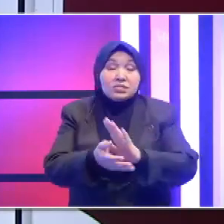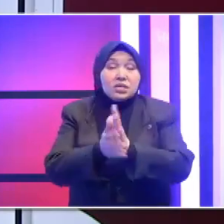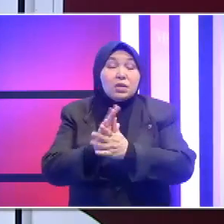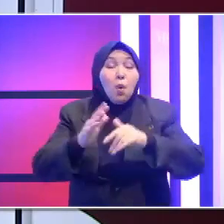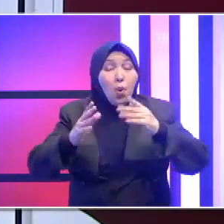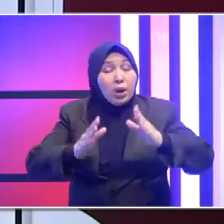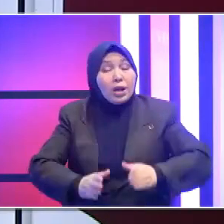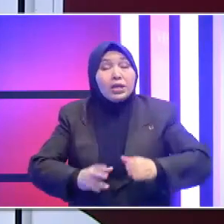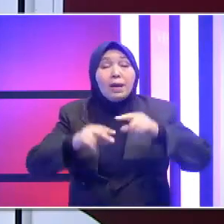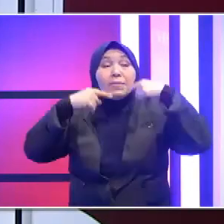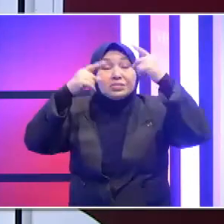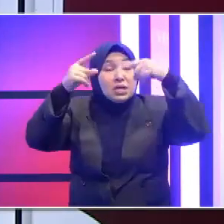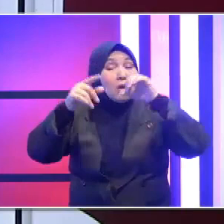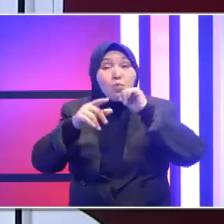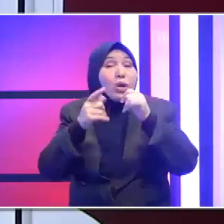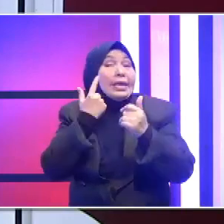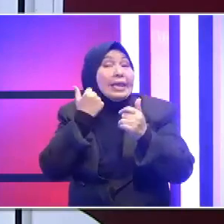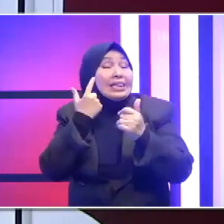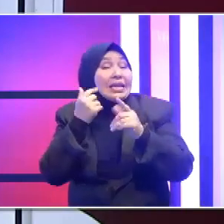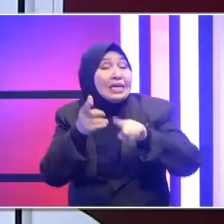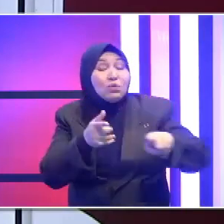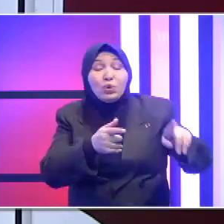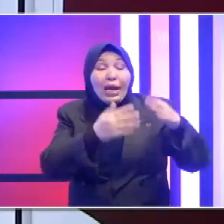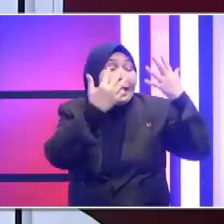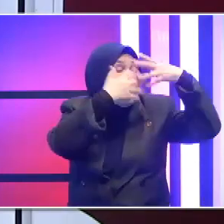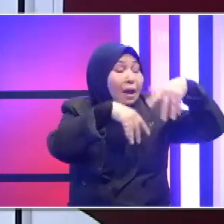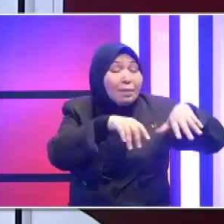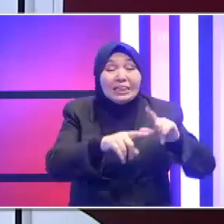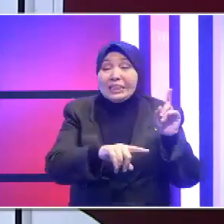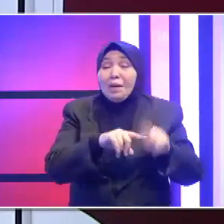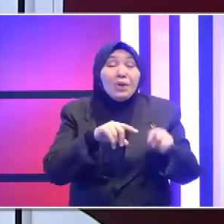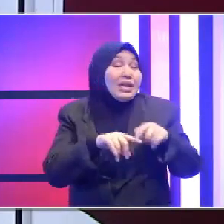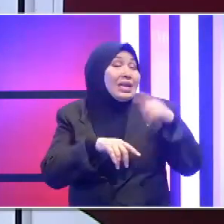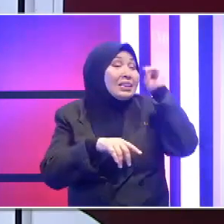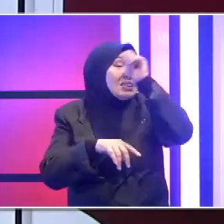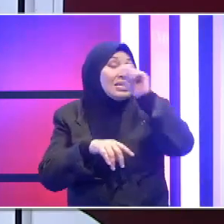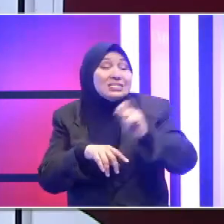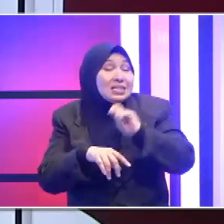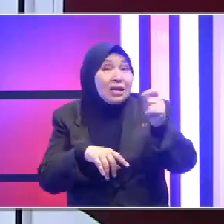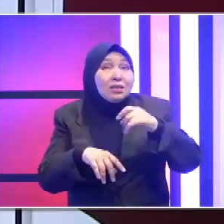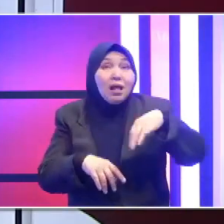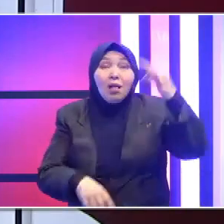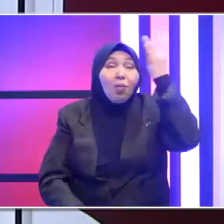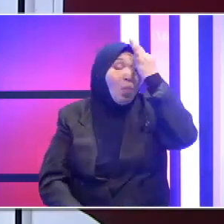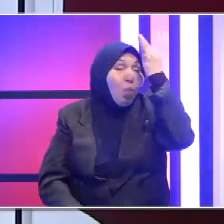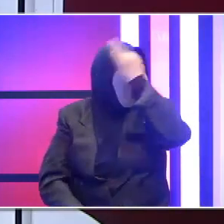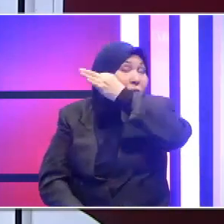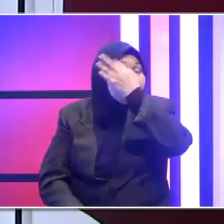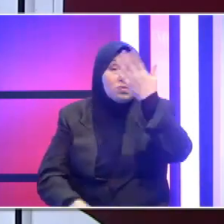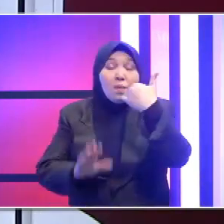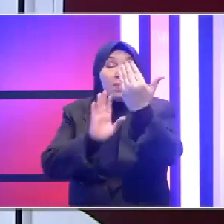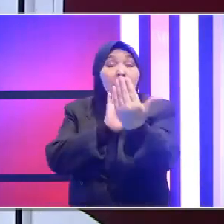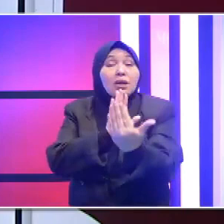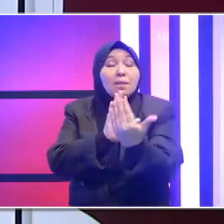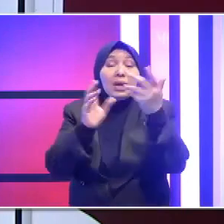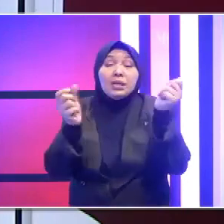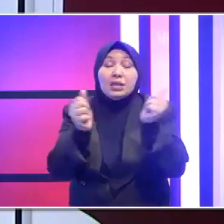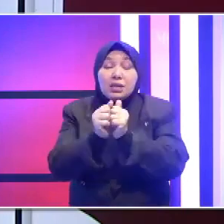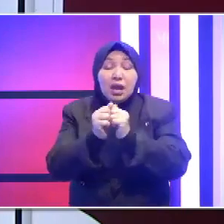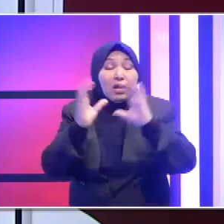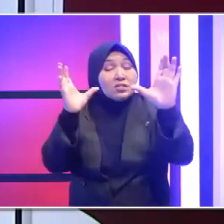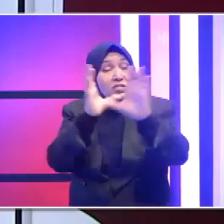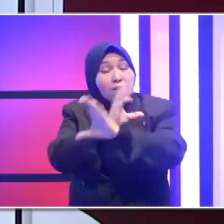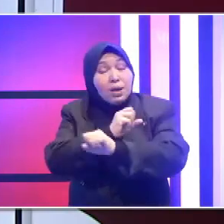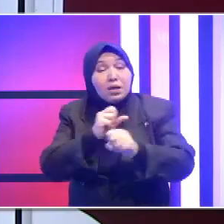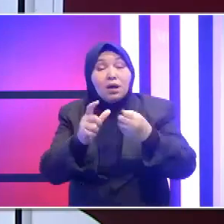percaya bukan macho orang tadi itu yang tidak boleh bertanya-tanya ataupun yang Blank ketika berhadapan dengan dengan